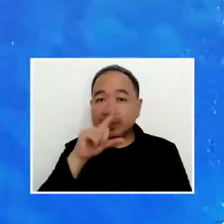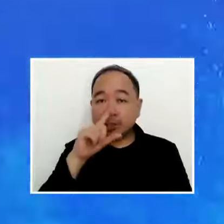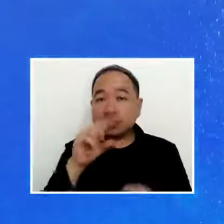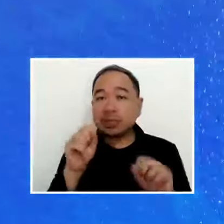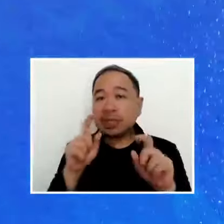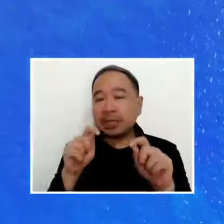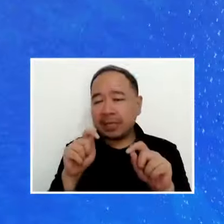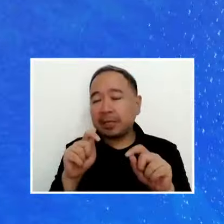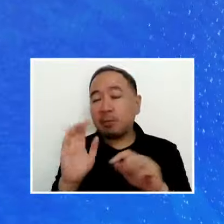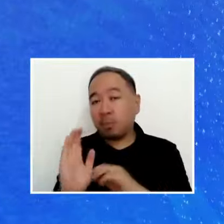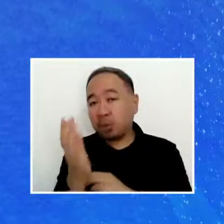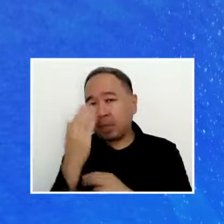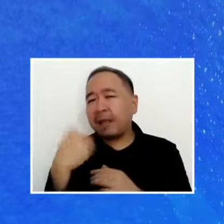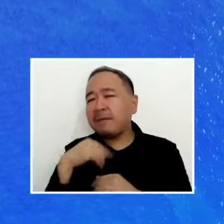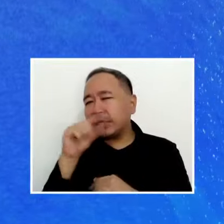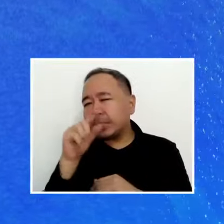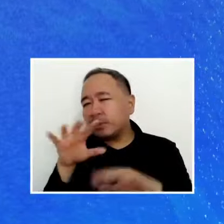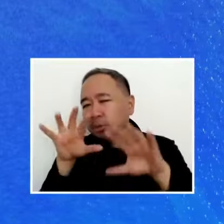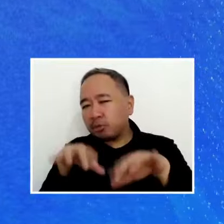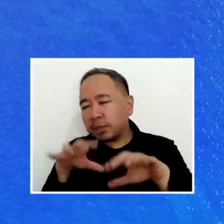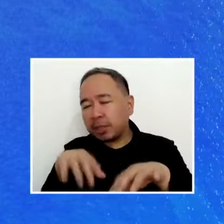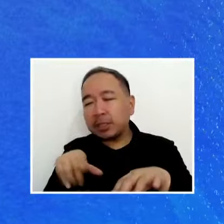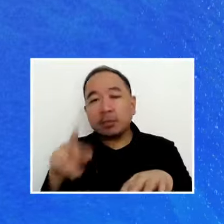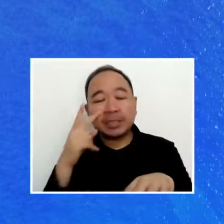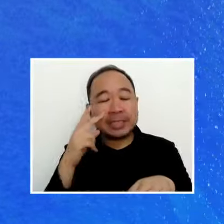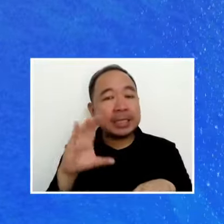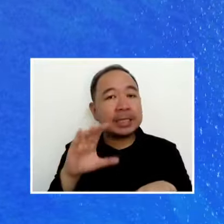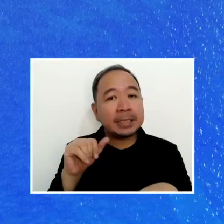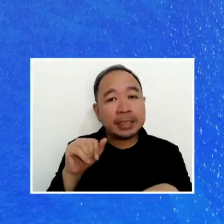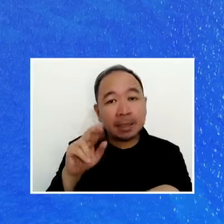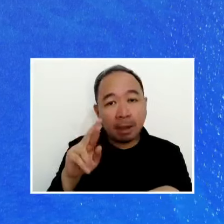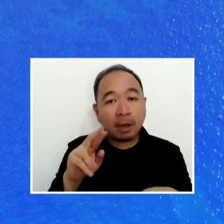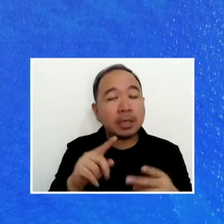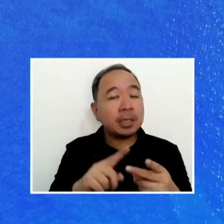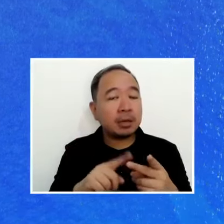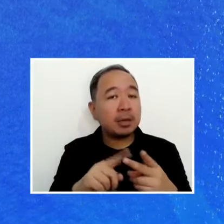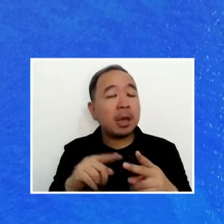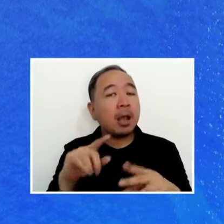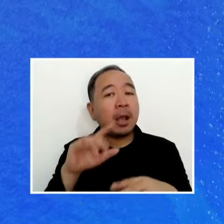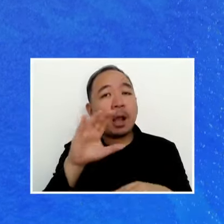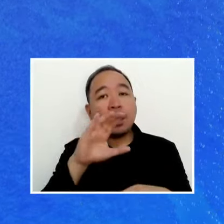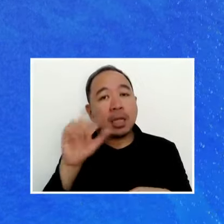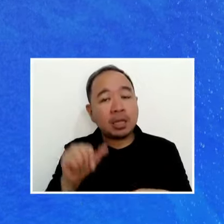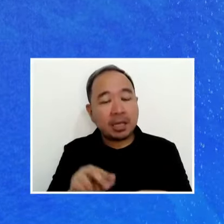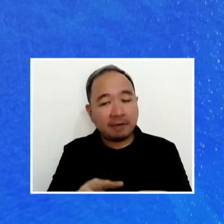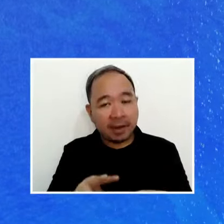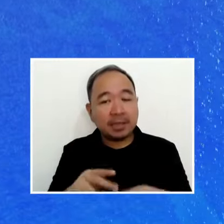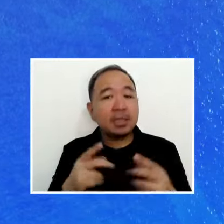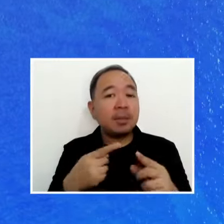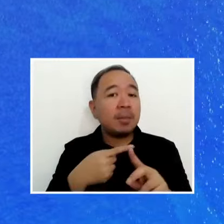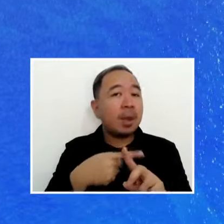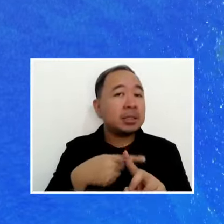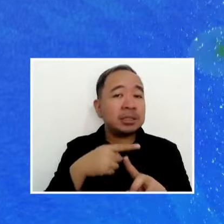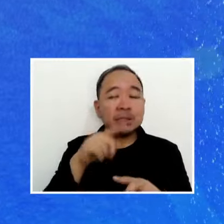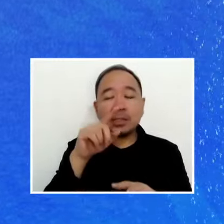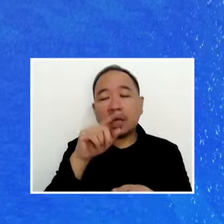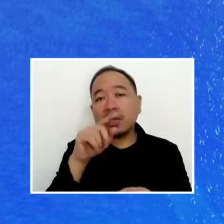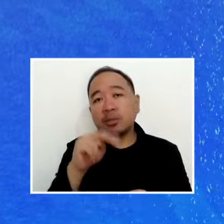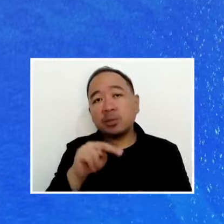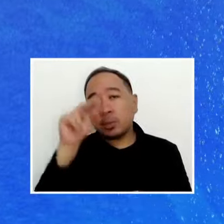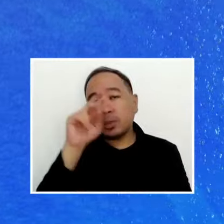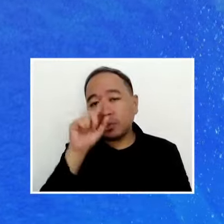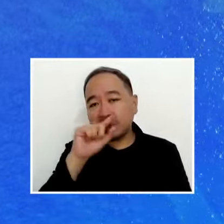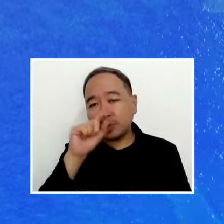mga pag-ulan dyan po sa bahagi ng Cordillera, eastern part ng Cagayan Valley at katimugang bahagi ng Central Luzon. Pagsapit naman ng